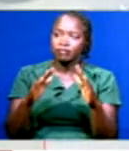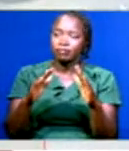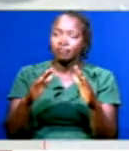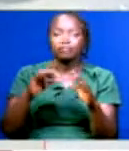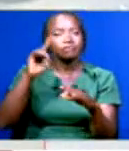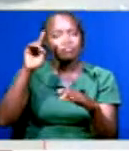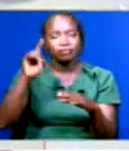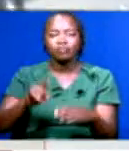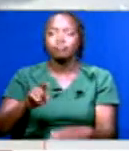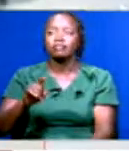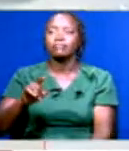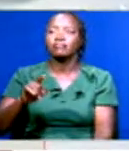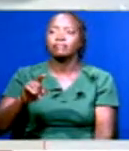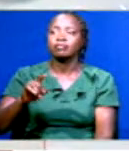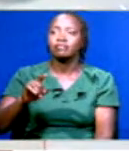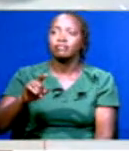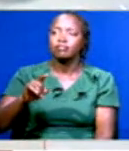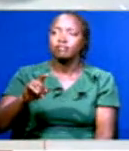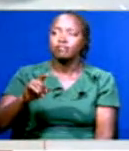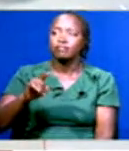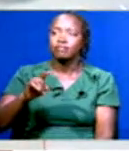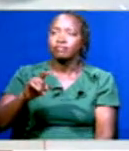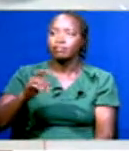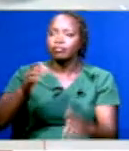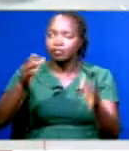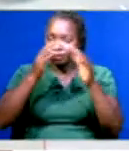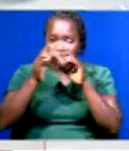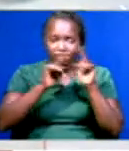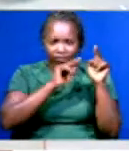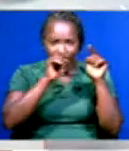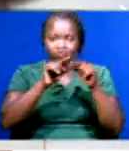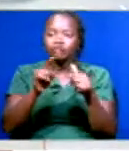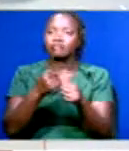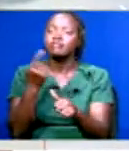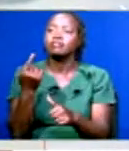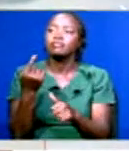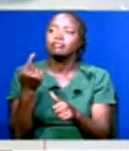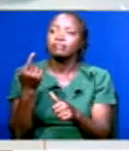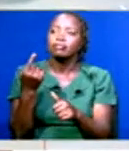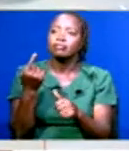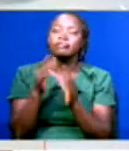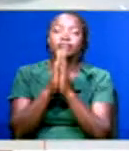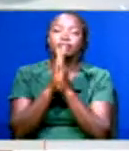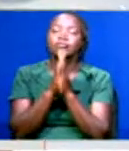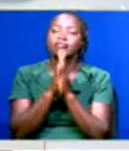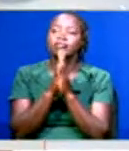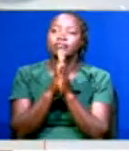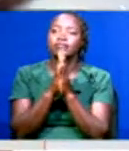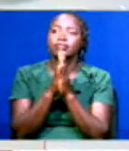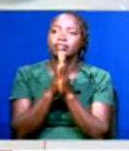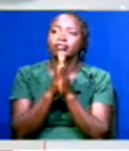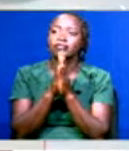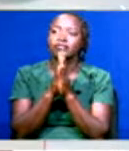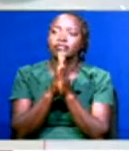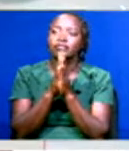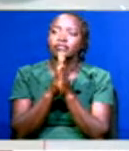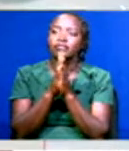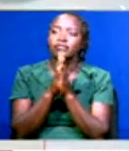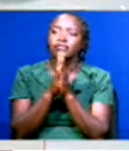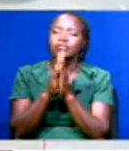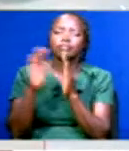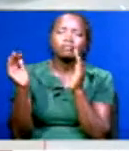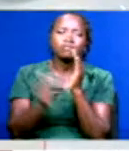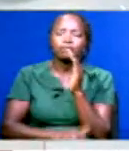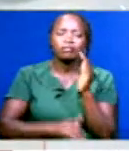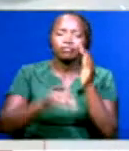lazima maaskofu wafike kwanza waombe ndio ile pepo mbaya na mashetani